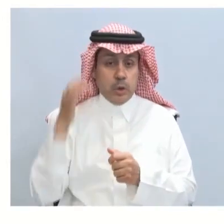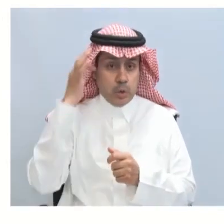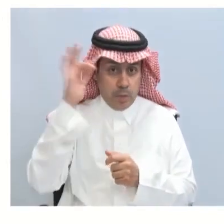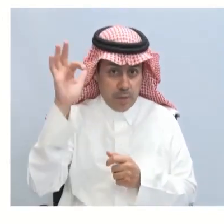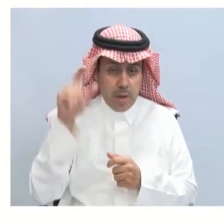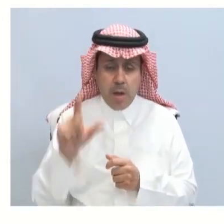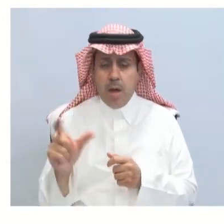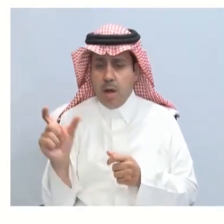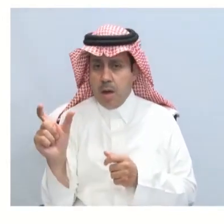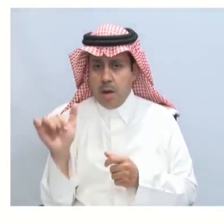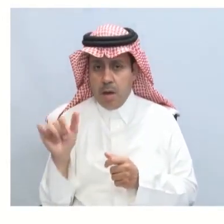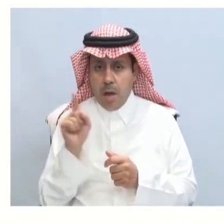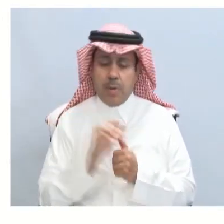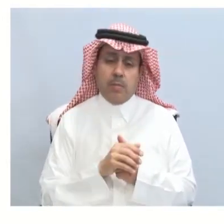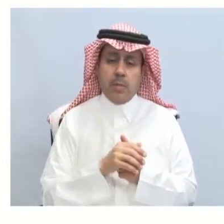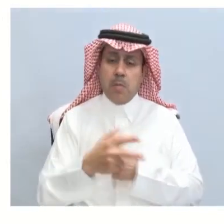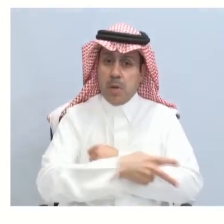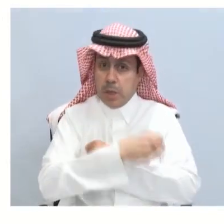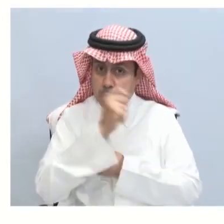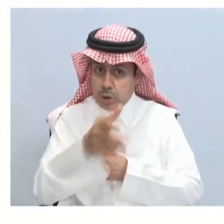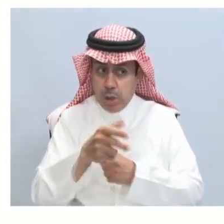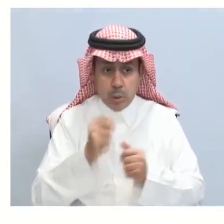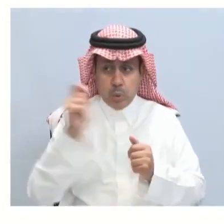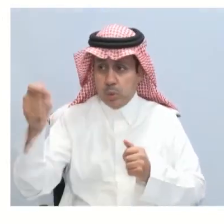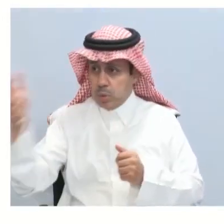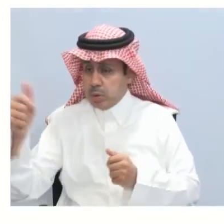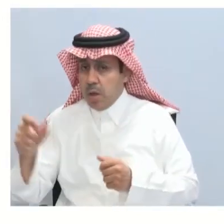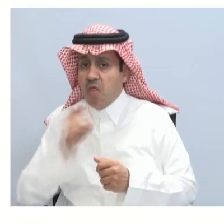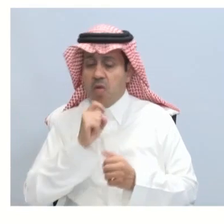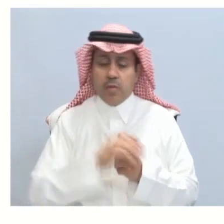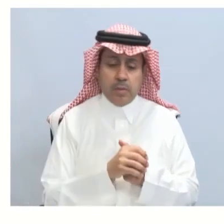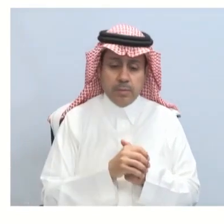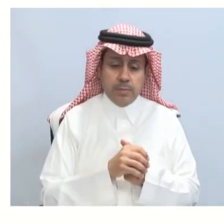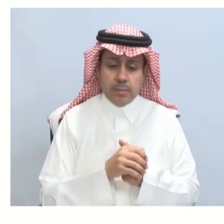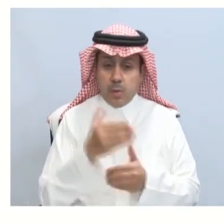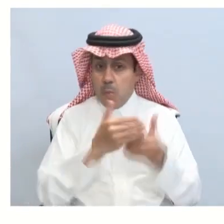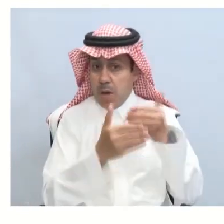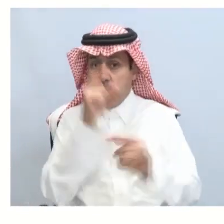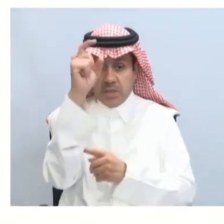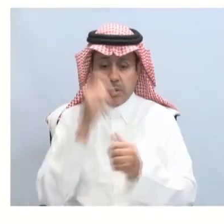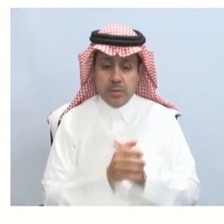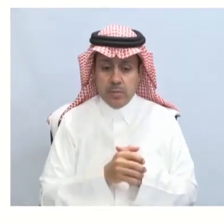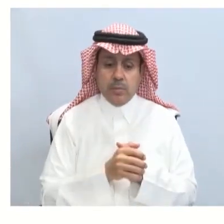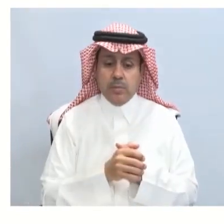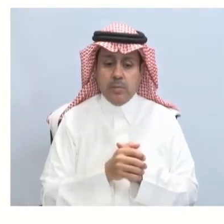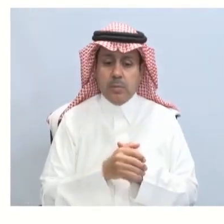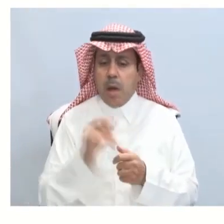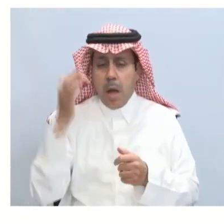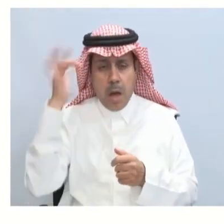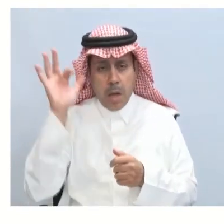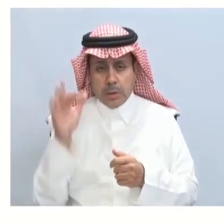تجوز فيها النيابه كاخا الزكاه وتوزيعها على مستحقيها وبناء المساجد كله هذه لا